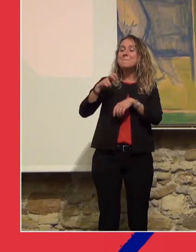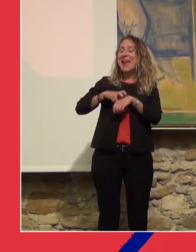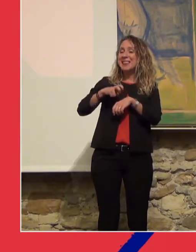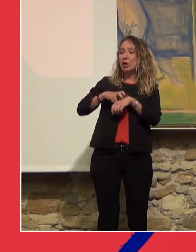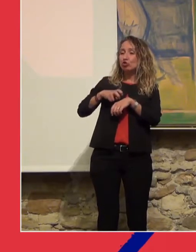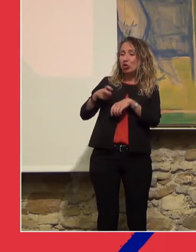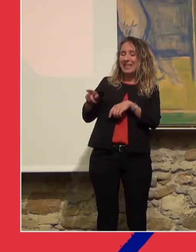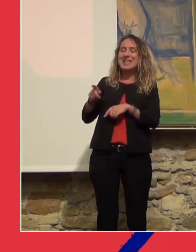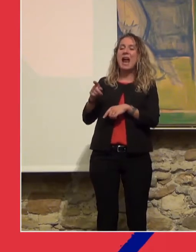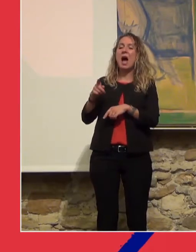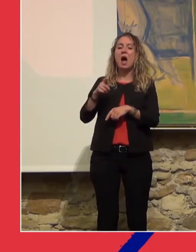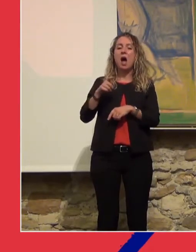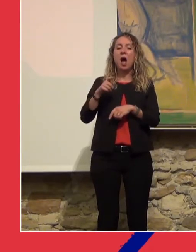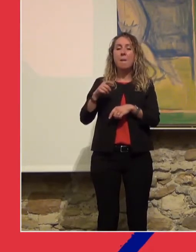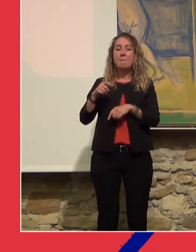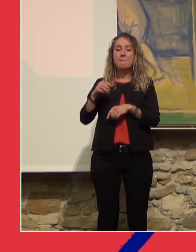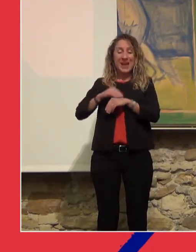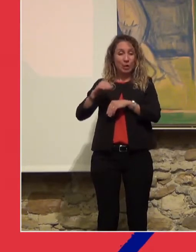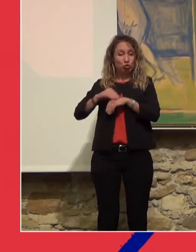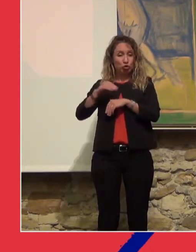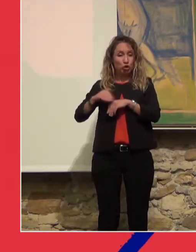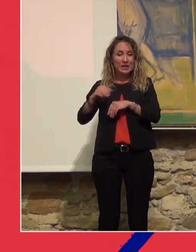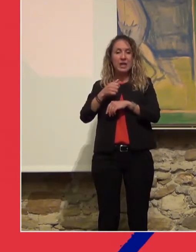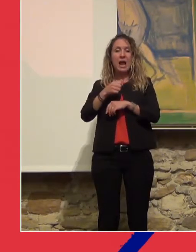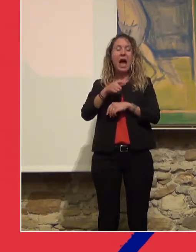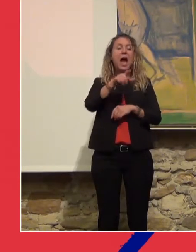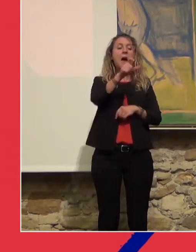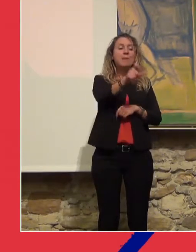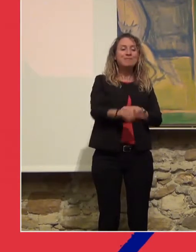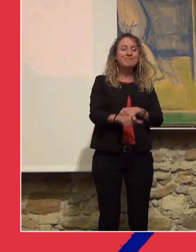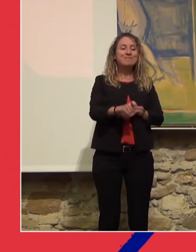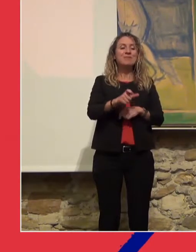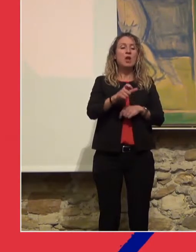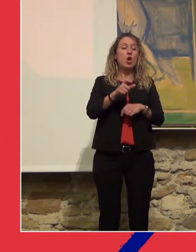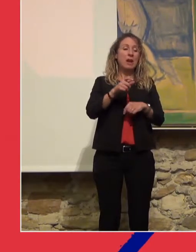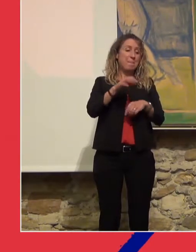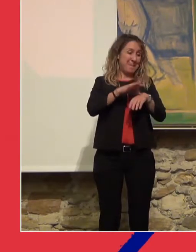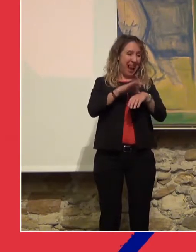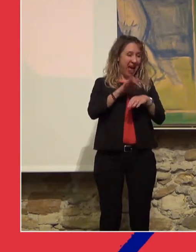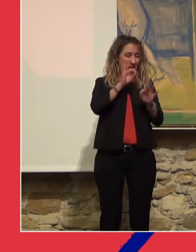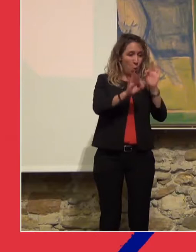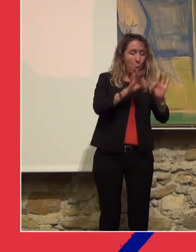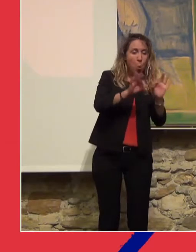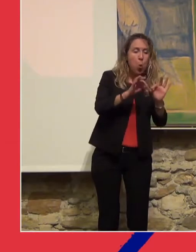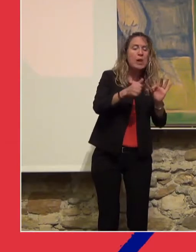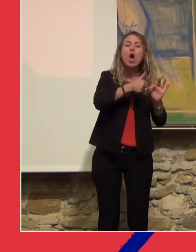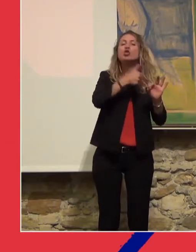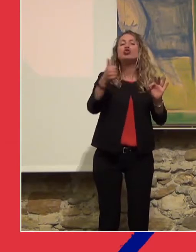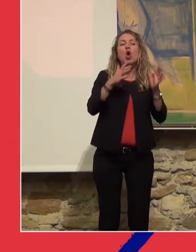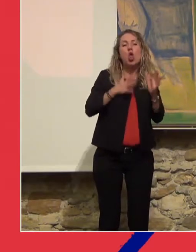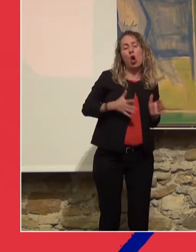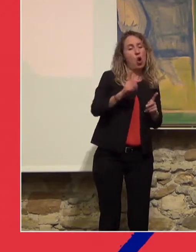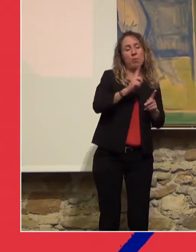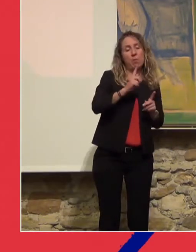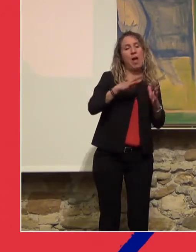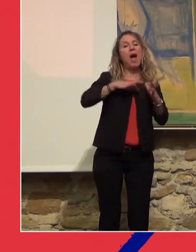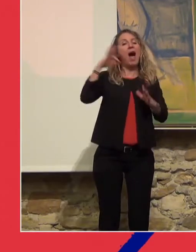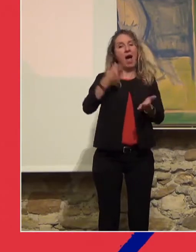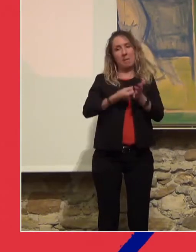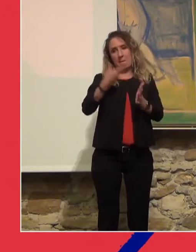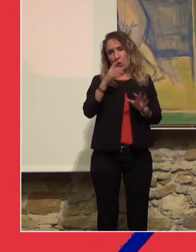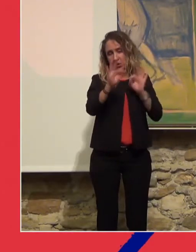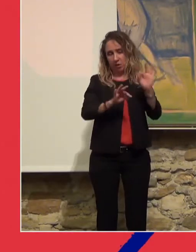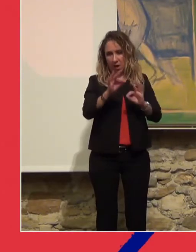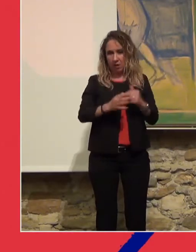sofferenti senza abdicare al suo compito di curare gli ammalati. Oggi la parola d'ordine